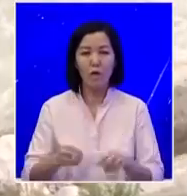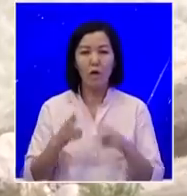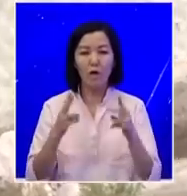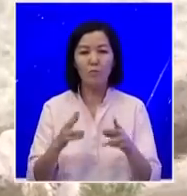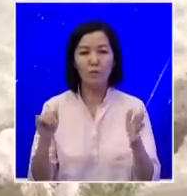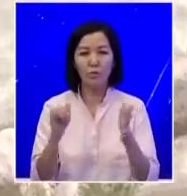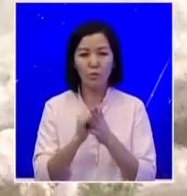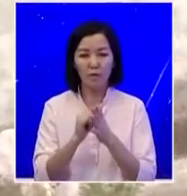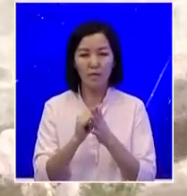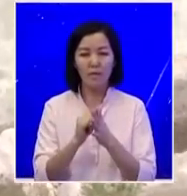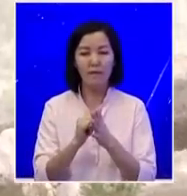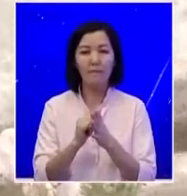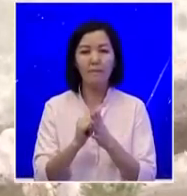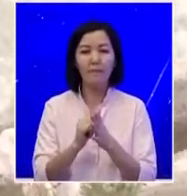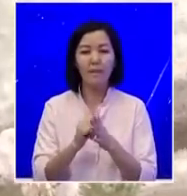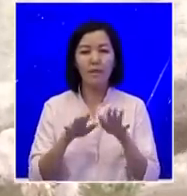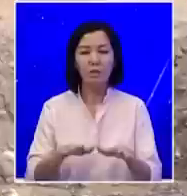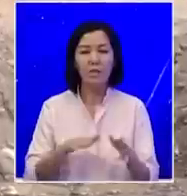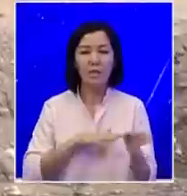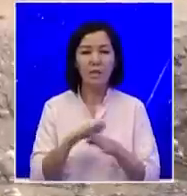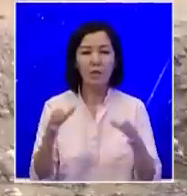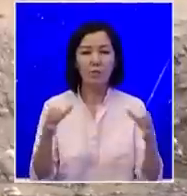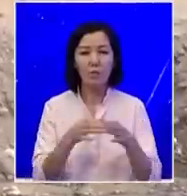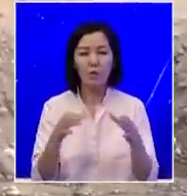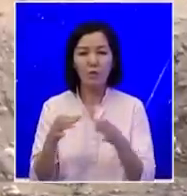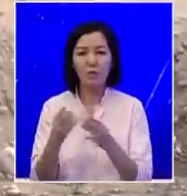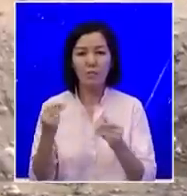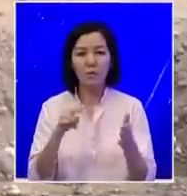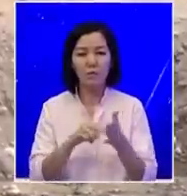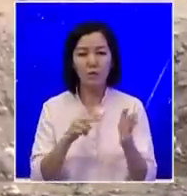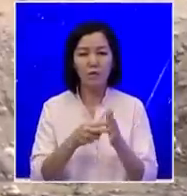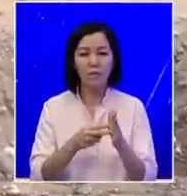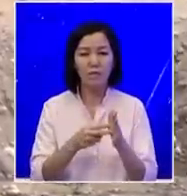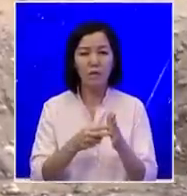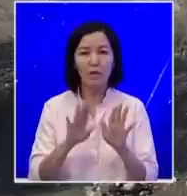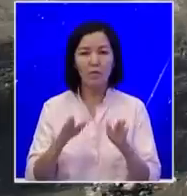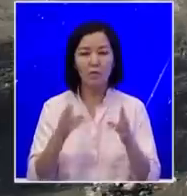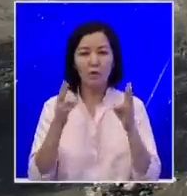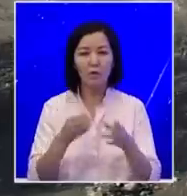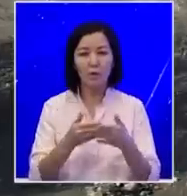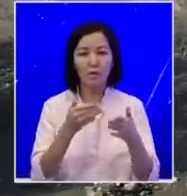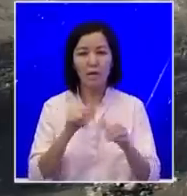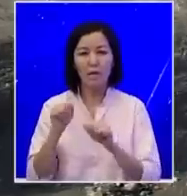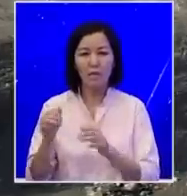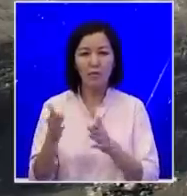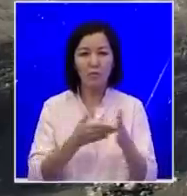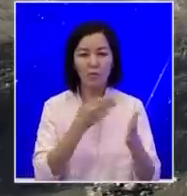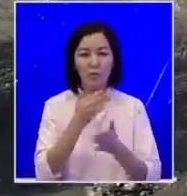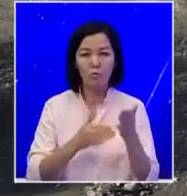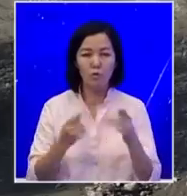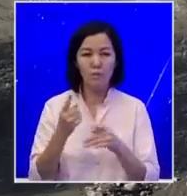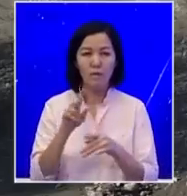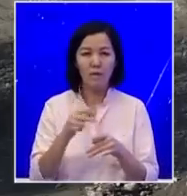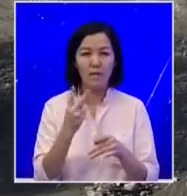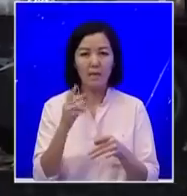орнатылған. Сондай-ақ облыста жергілікті атқарушы органдарының бюджетінде төтенше жағдайдың алдын алу және жою үшін